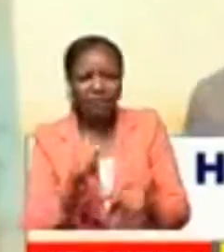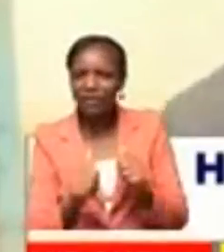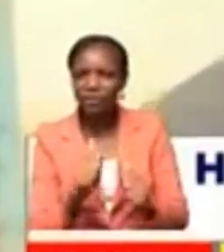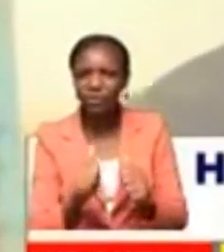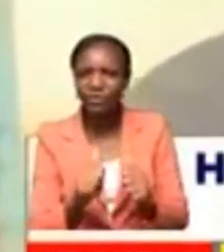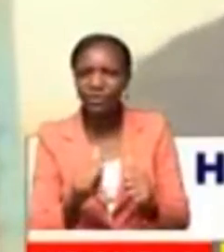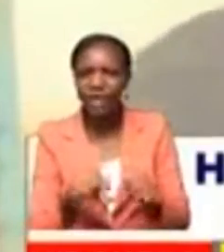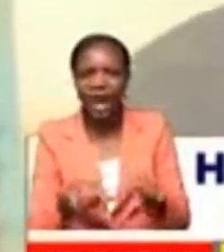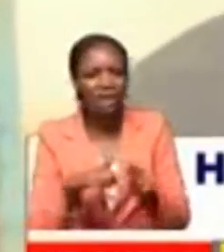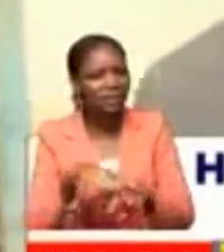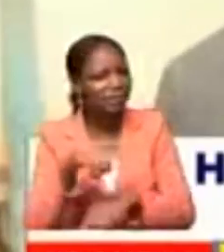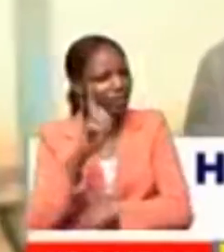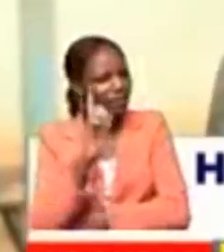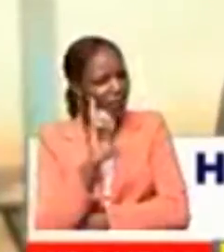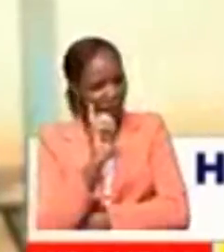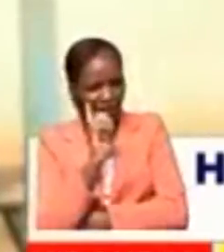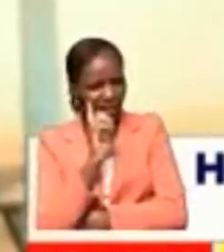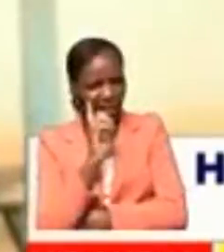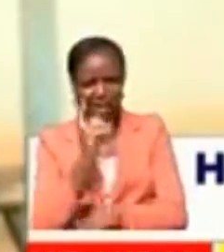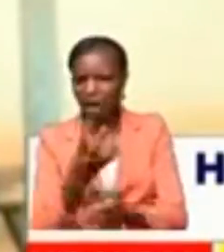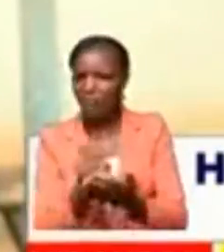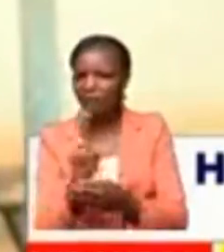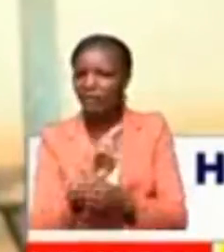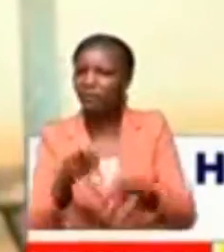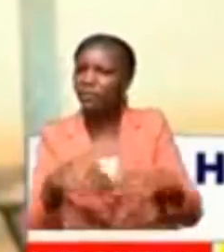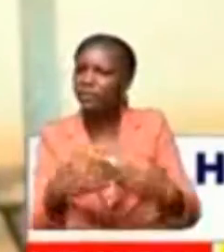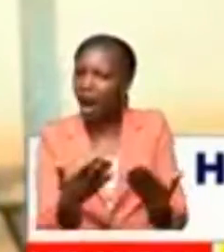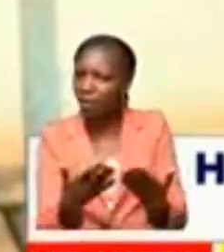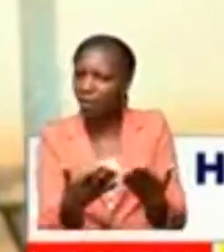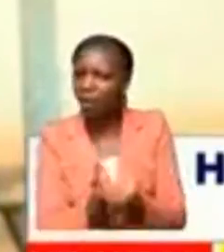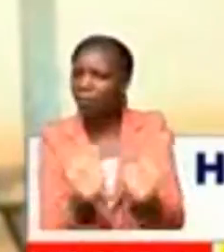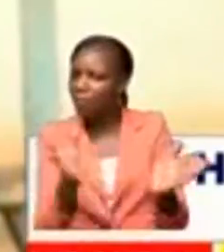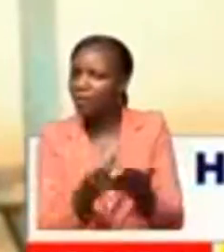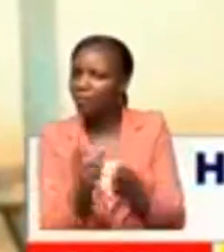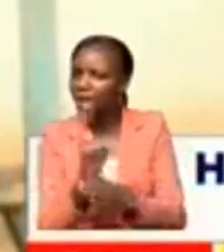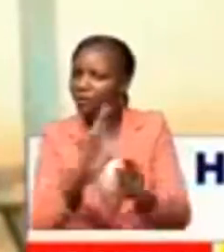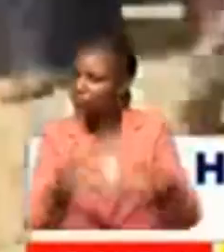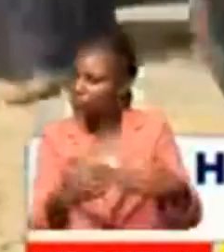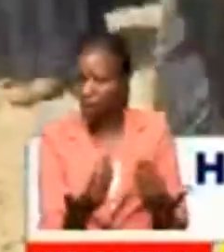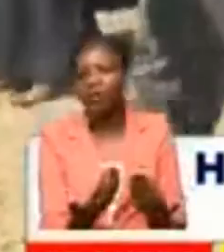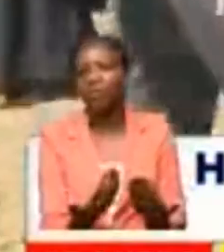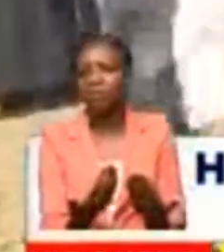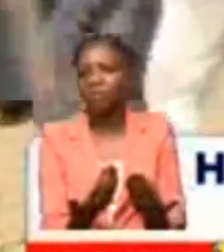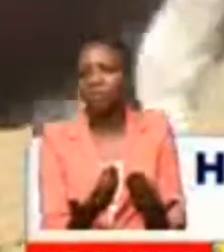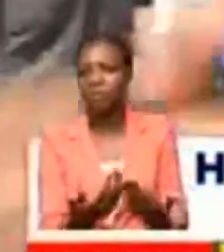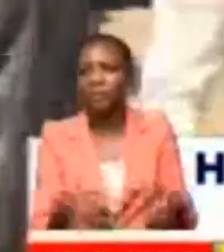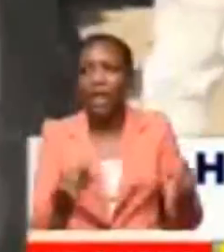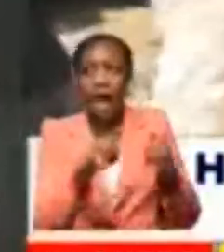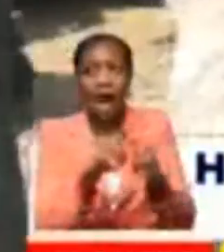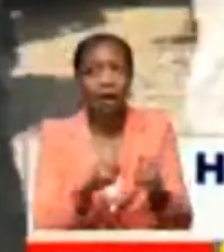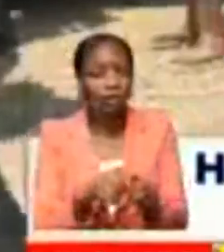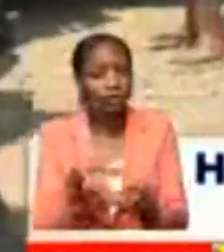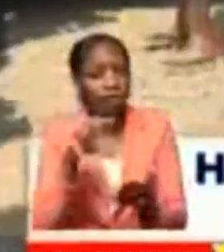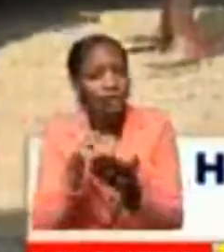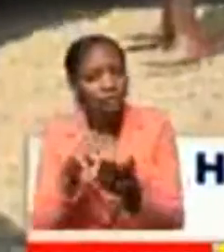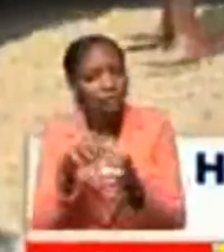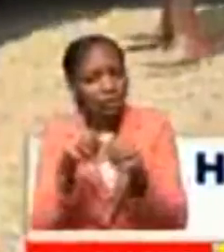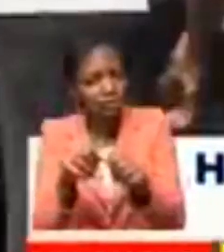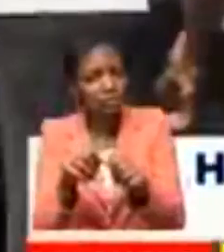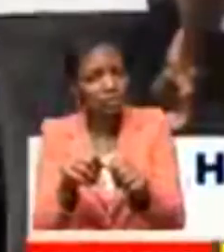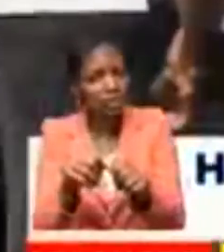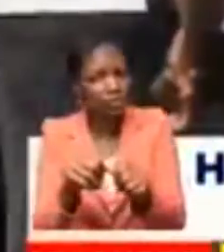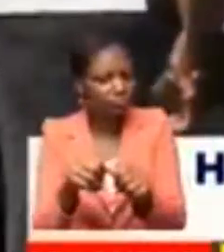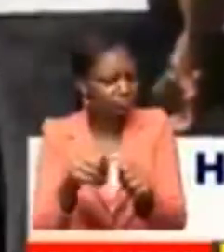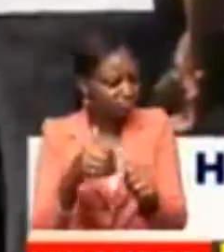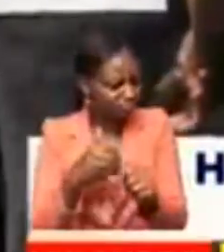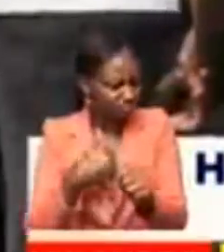kutilia shaka utumishi wa pesa za umma, hasa wakati huu wa janga la corona. Ni hali ambayo inaendelea kuibua minongono miongoni